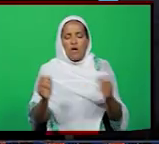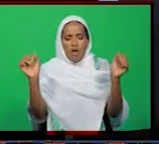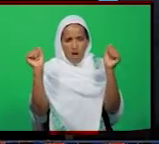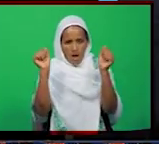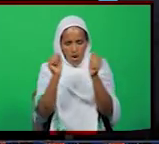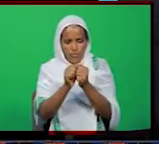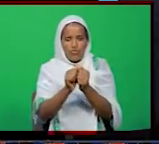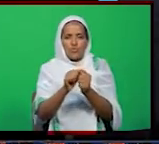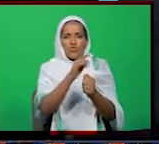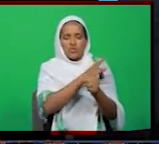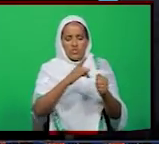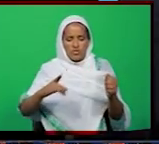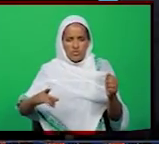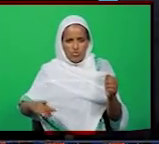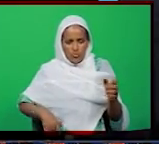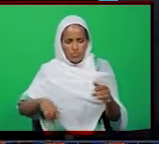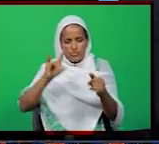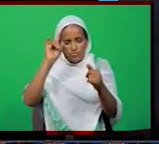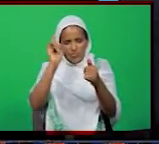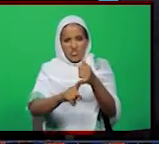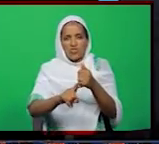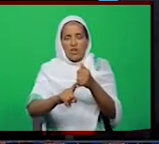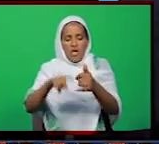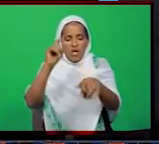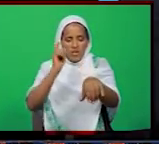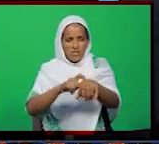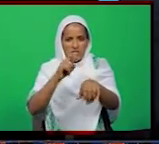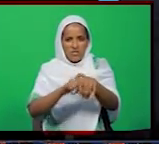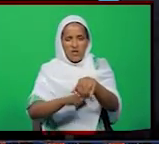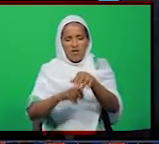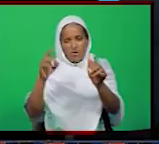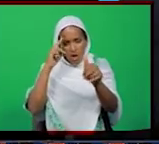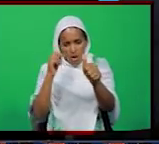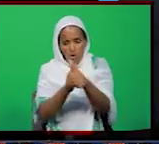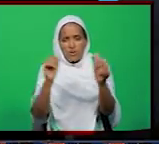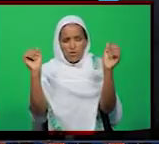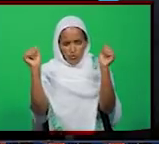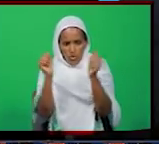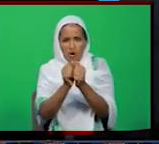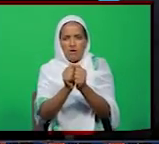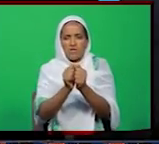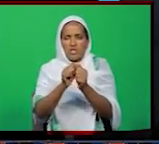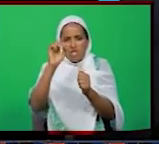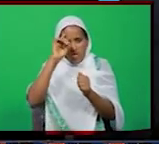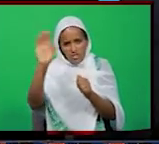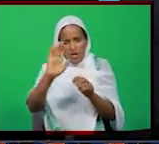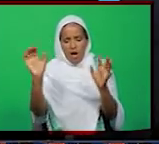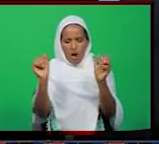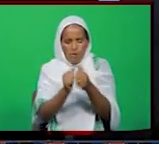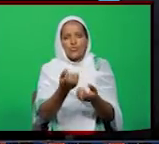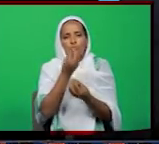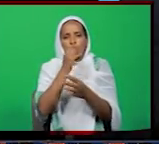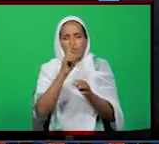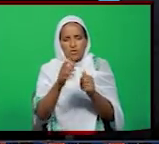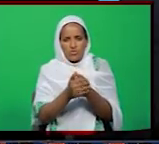አብሮ ክርስቶስም በመጨረሻው ጊዜ ከደቀ መዛሙርቱ ጋራ የተሰናበታቸው አብሮ በመብላት